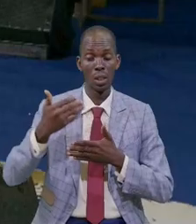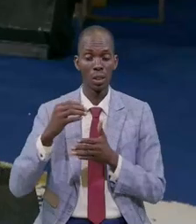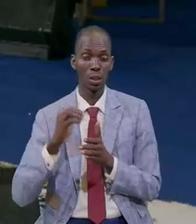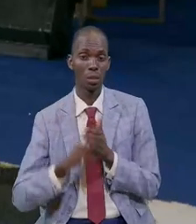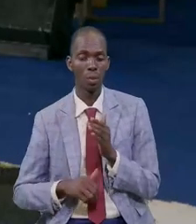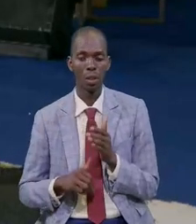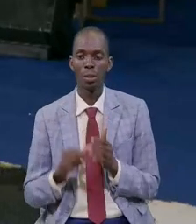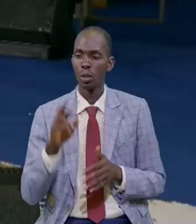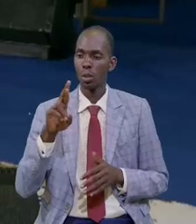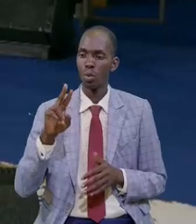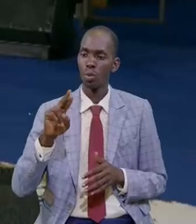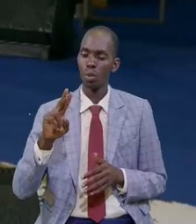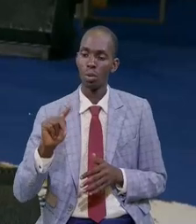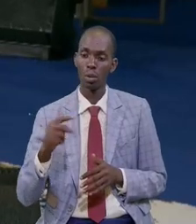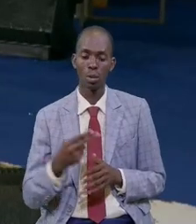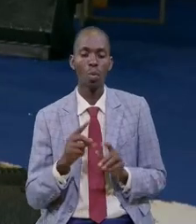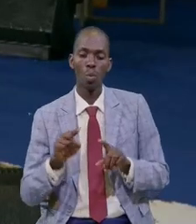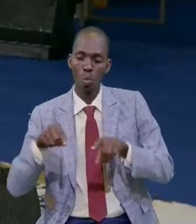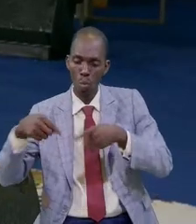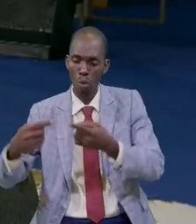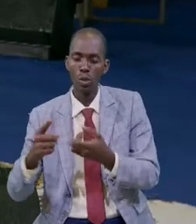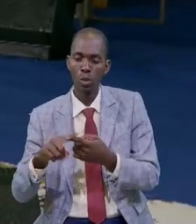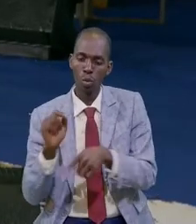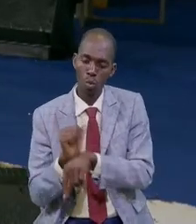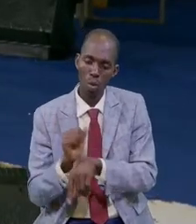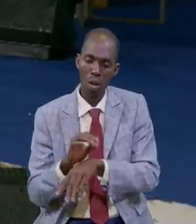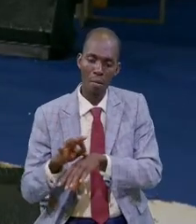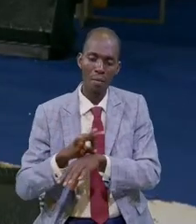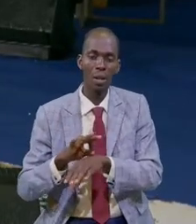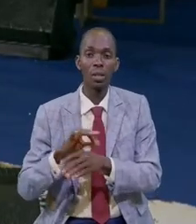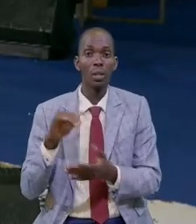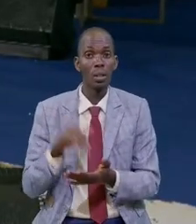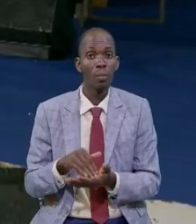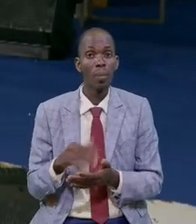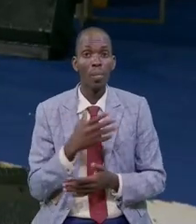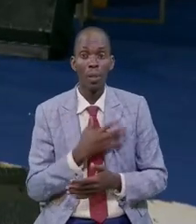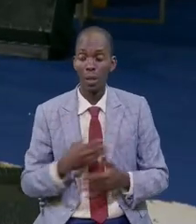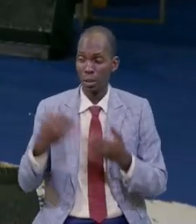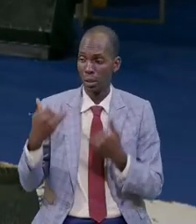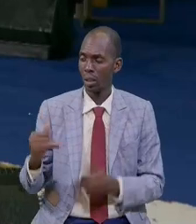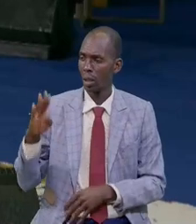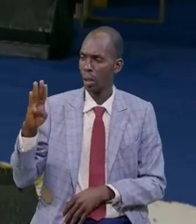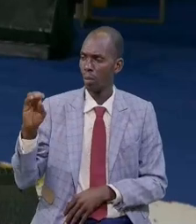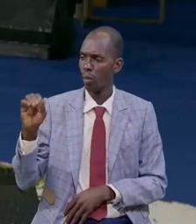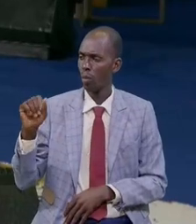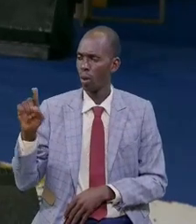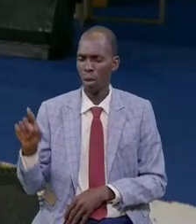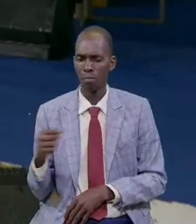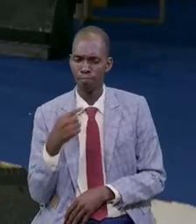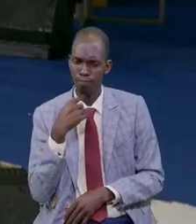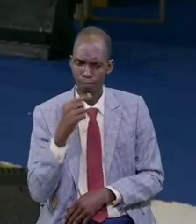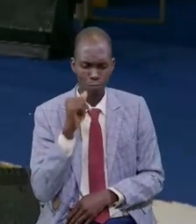R est reparti encore et comme elle est reparti boise lui a parlé